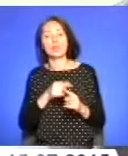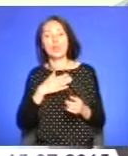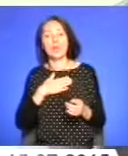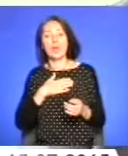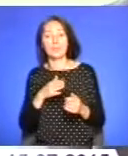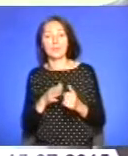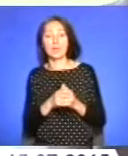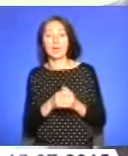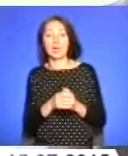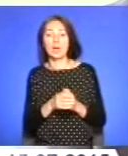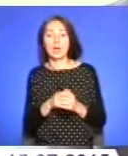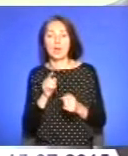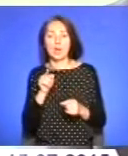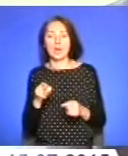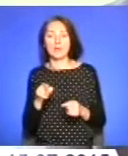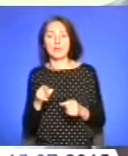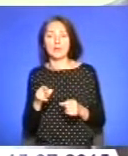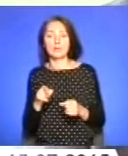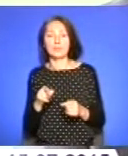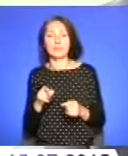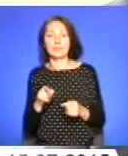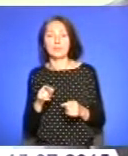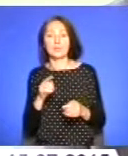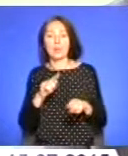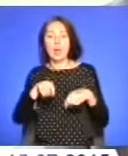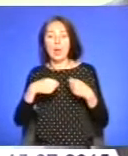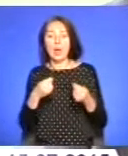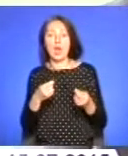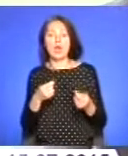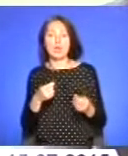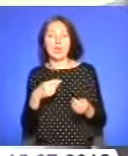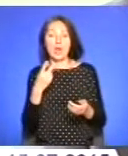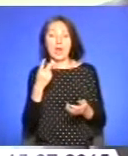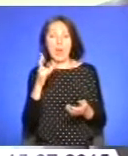инсталируем, они посылают данные автоматически.